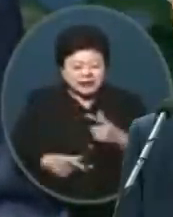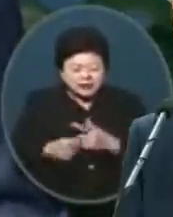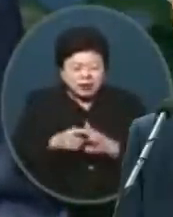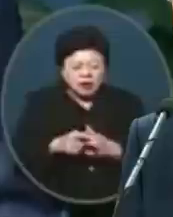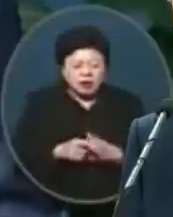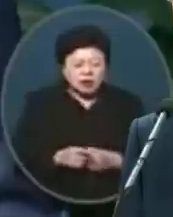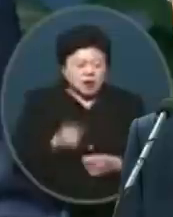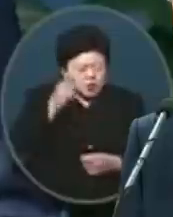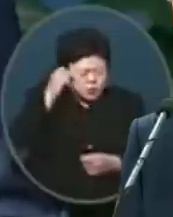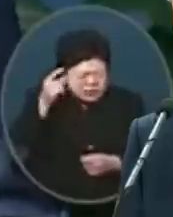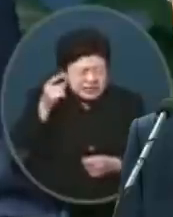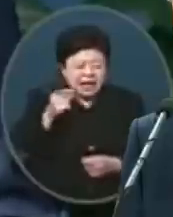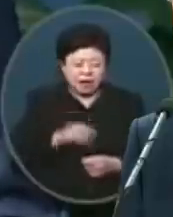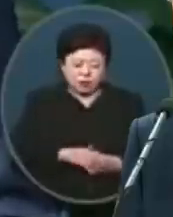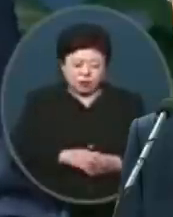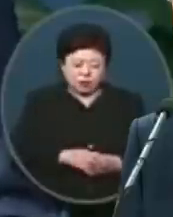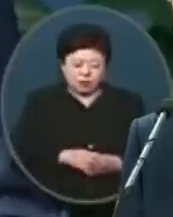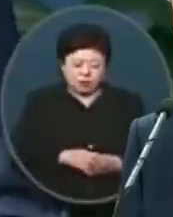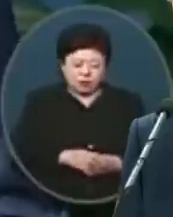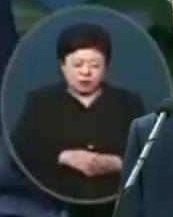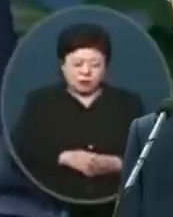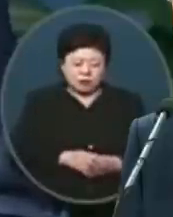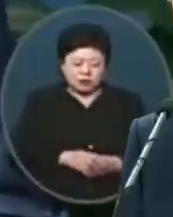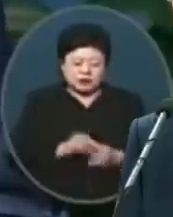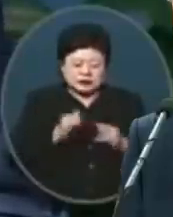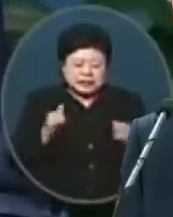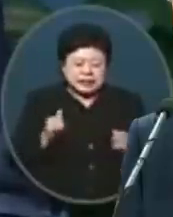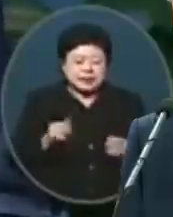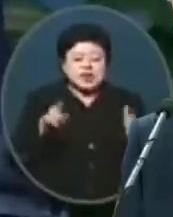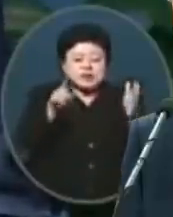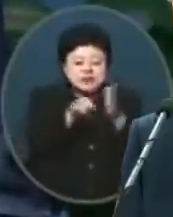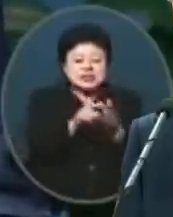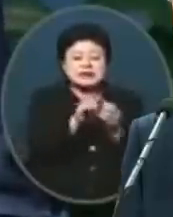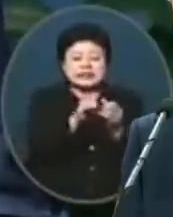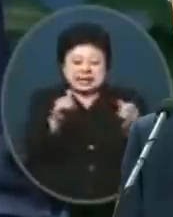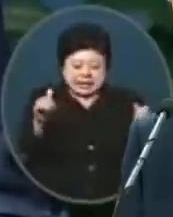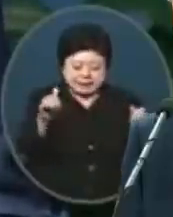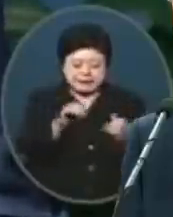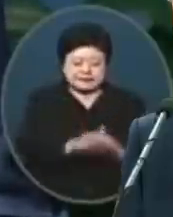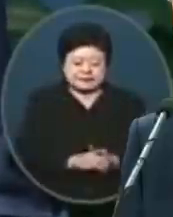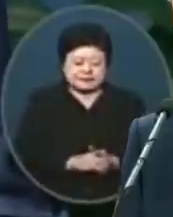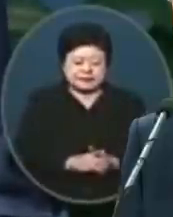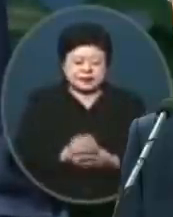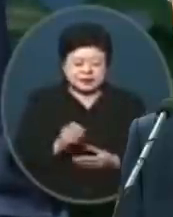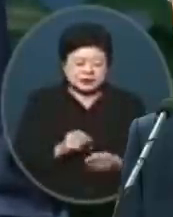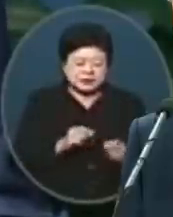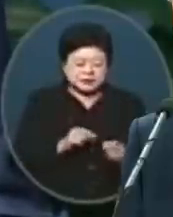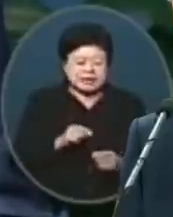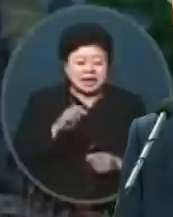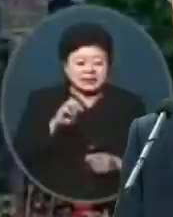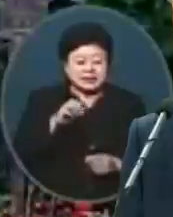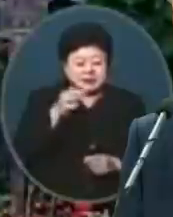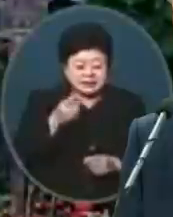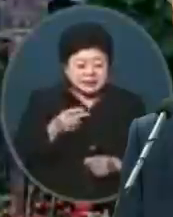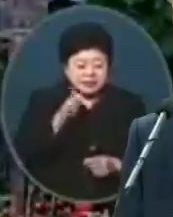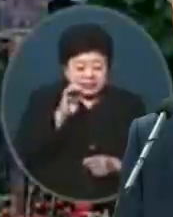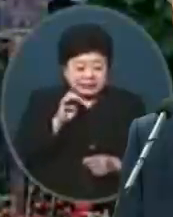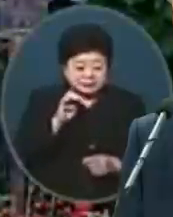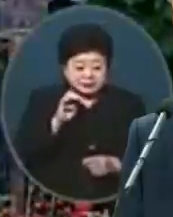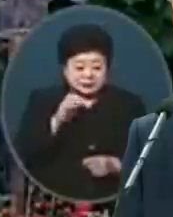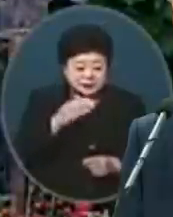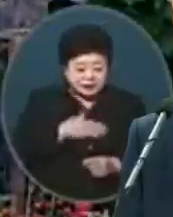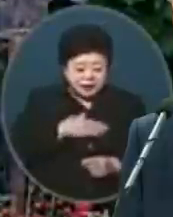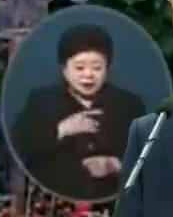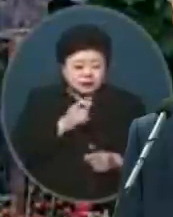더 위대하고 훌륭한 사람은 믿음이 있는 사람이겠습니다. 히브리서 11장 32절로 40절에 보면